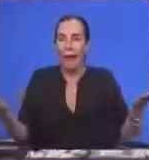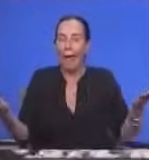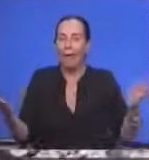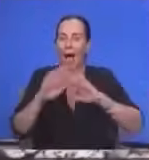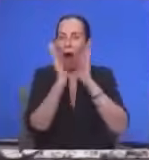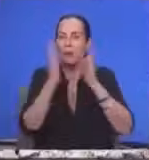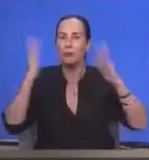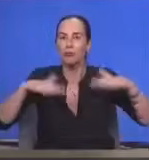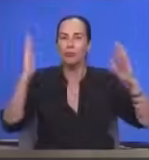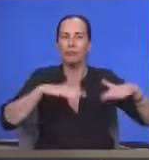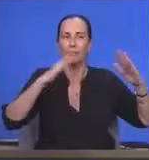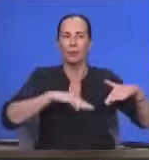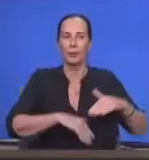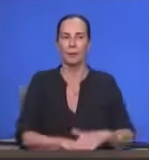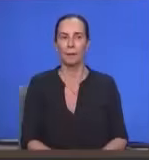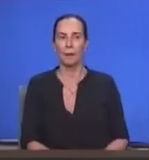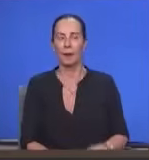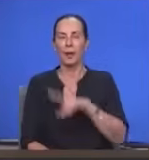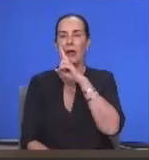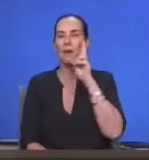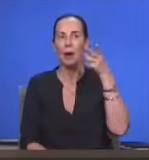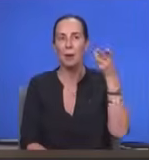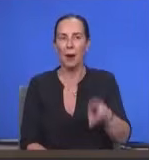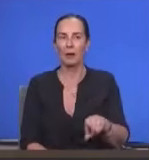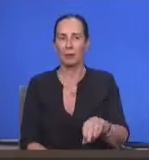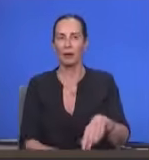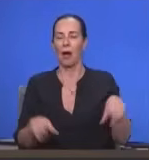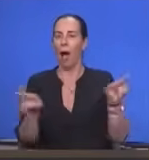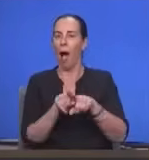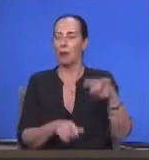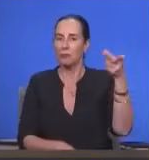תילו. עֶזרָה. מדינות רבות,